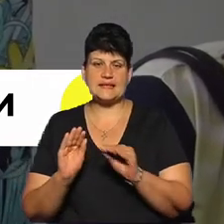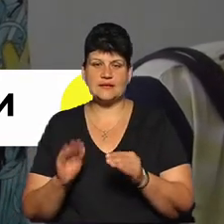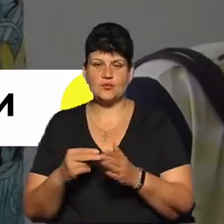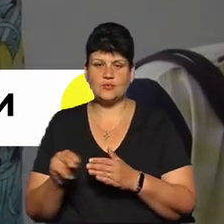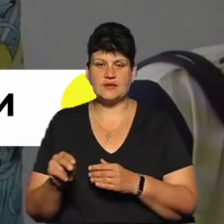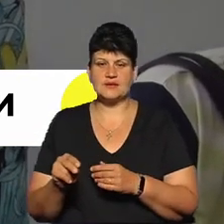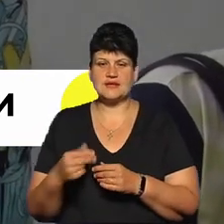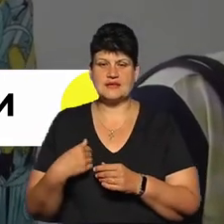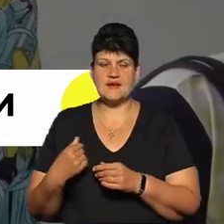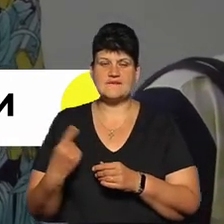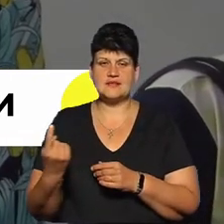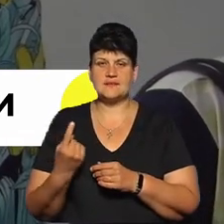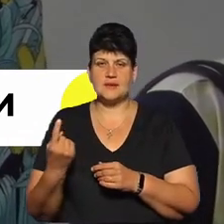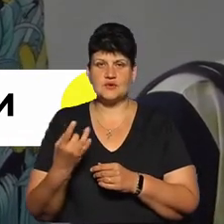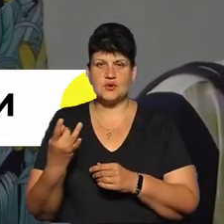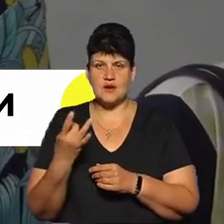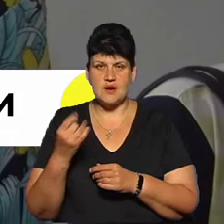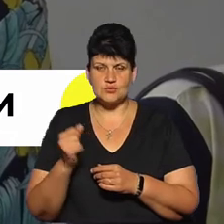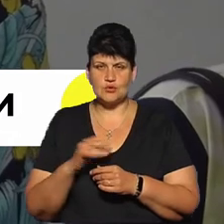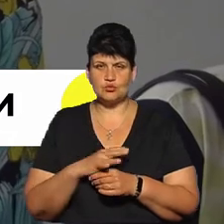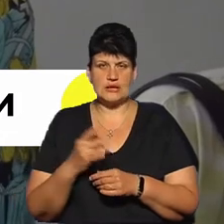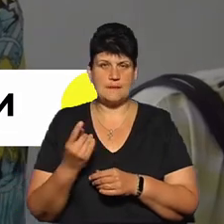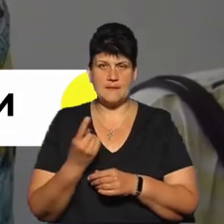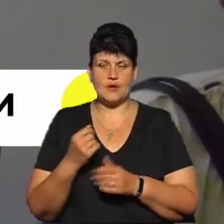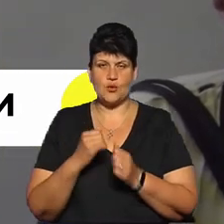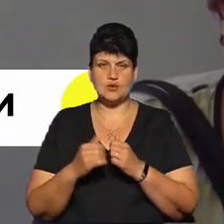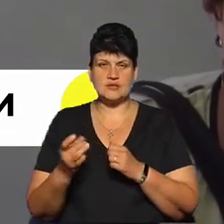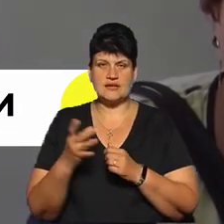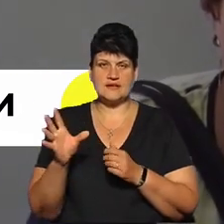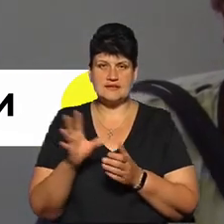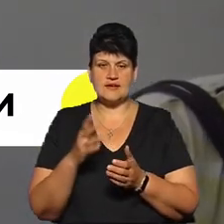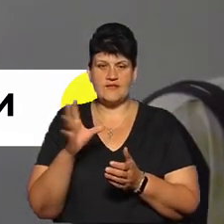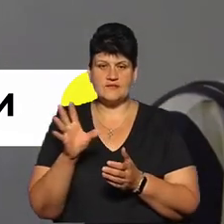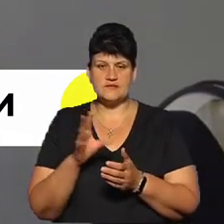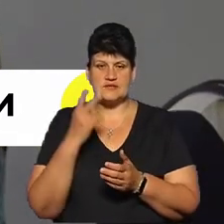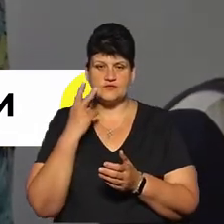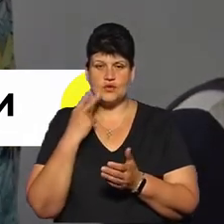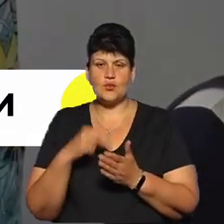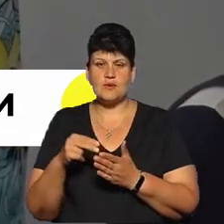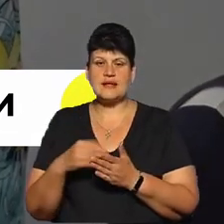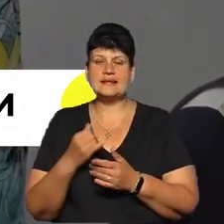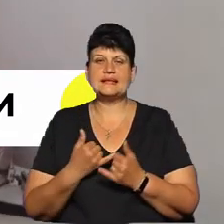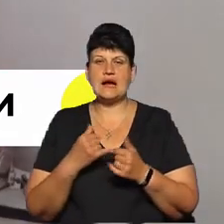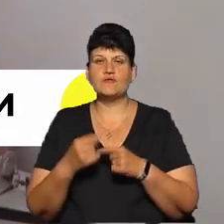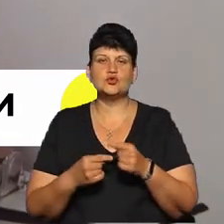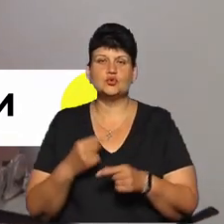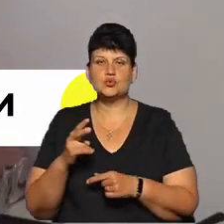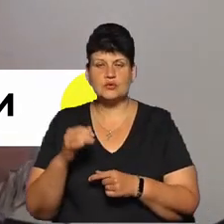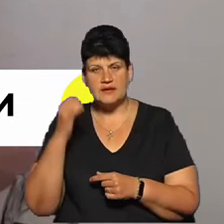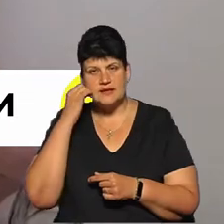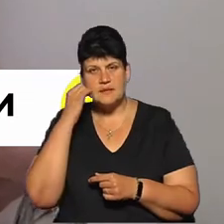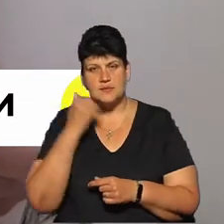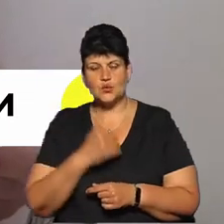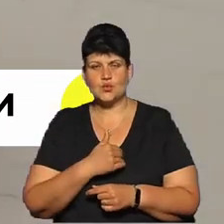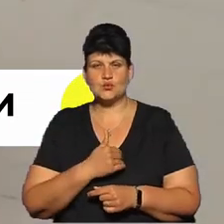першого разу, коли були перші, я кожен раз все купляю для дочок, для внуків, на пам'ятку. Ще одна